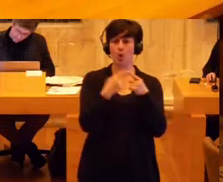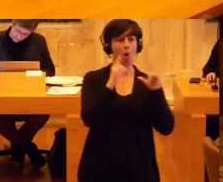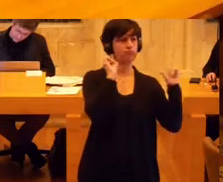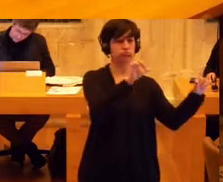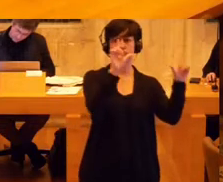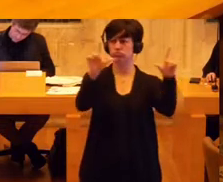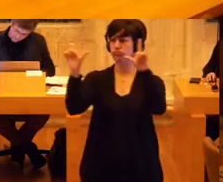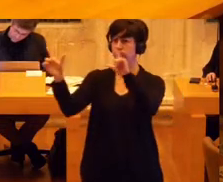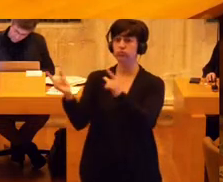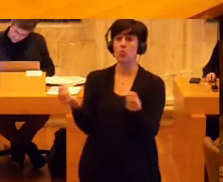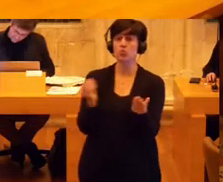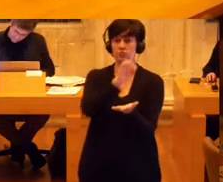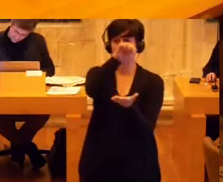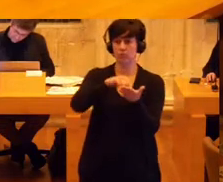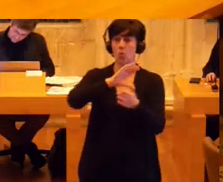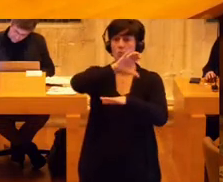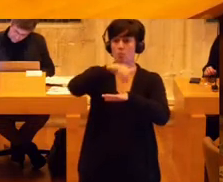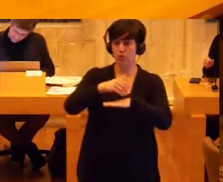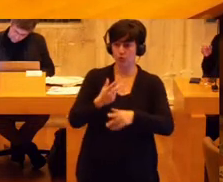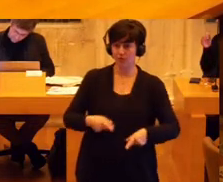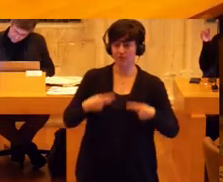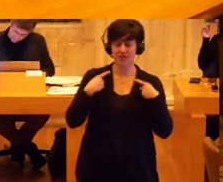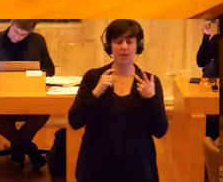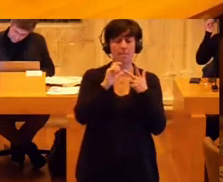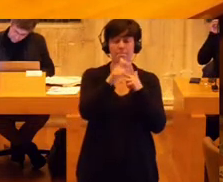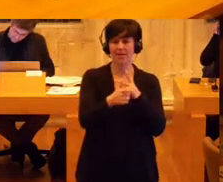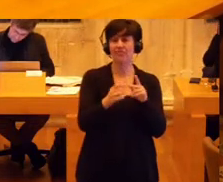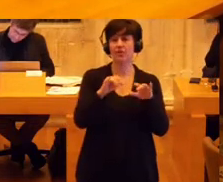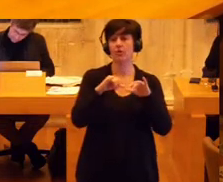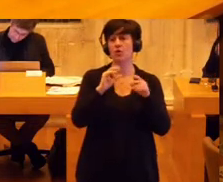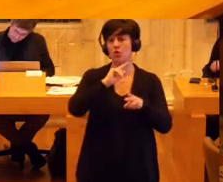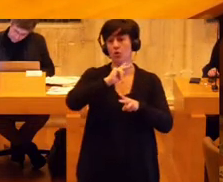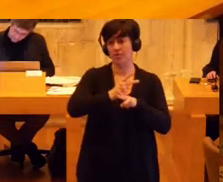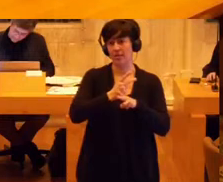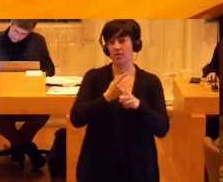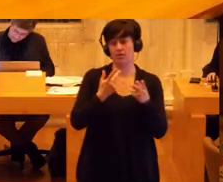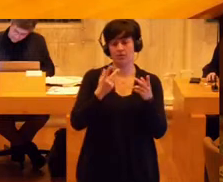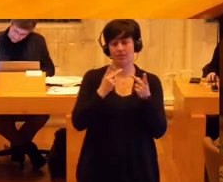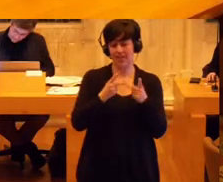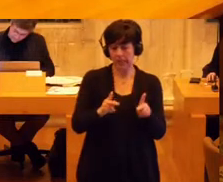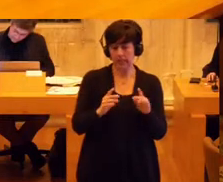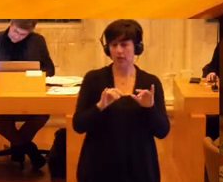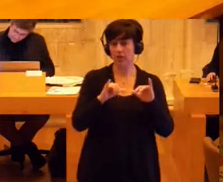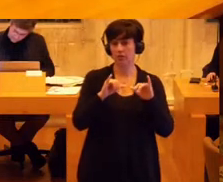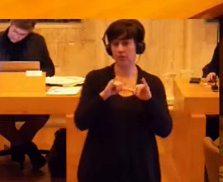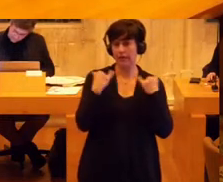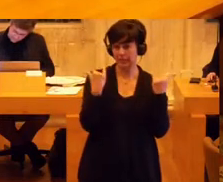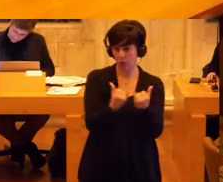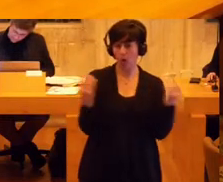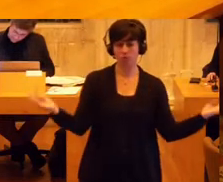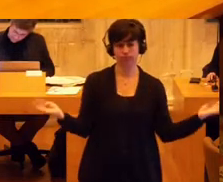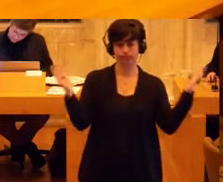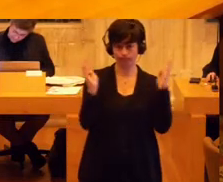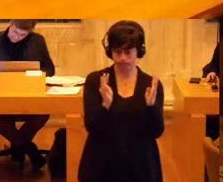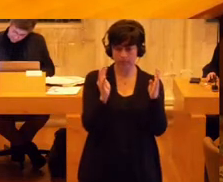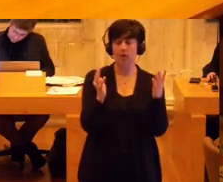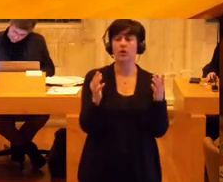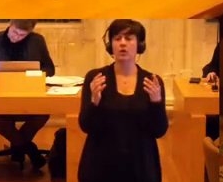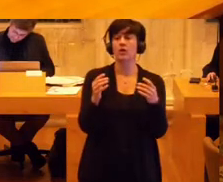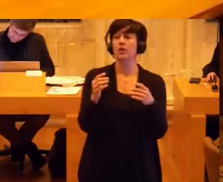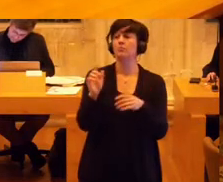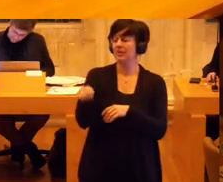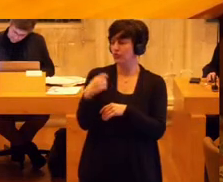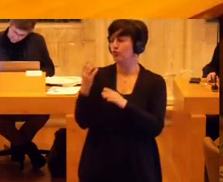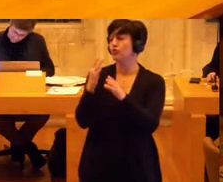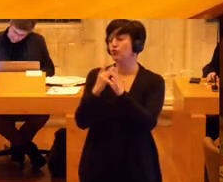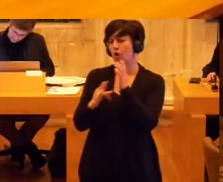vie et une réunion publique le 13 octobre 2023. La maîtrise d'ouvrage est évidemment Caen La Mer et nous sommes fait aider